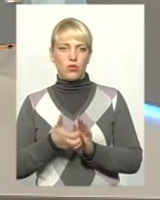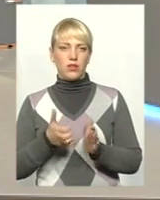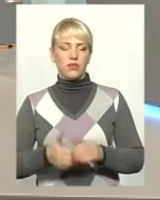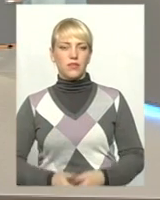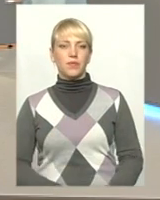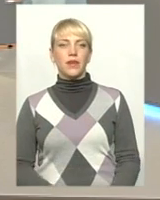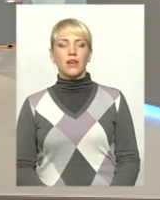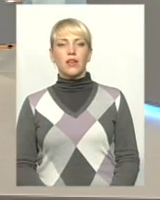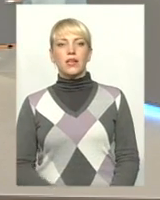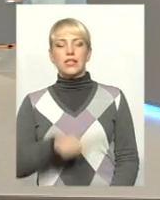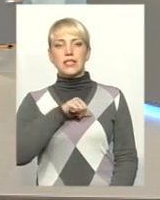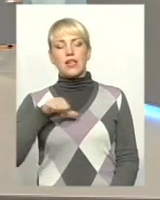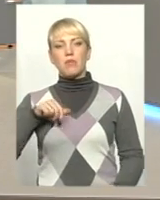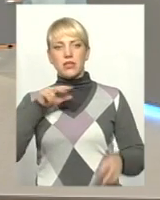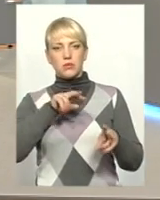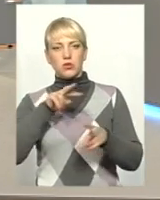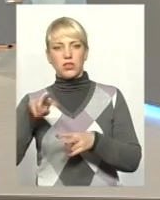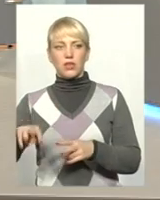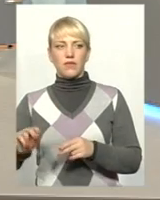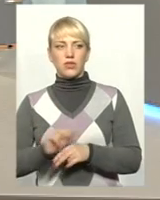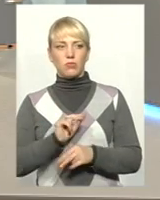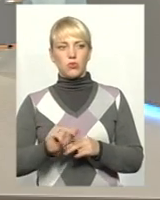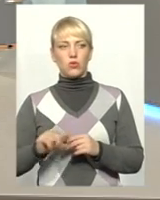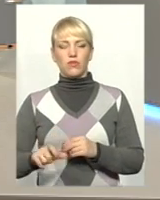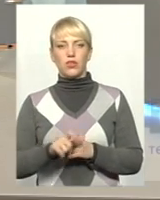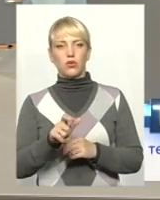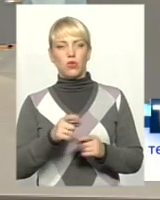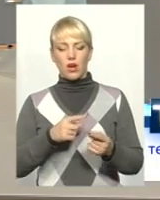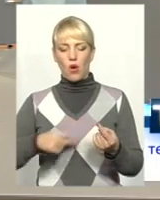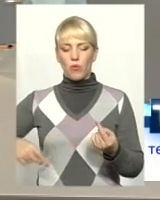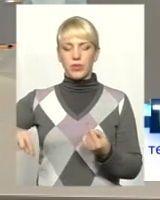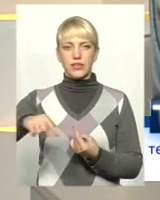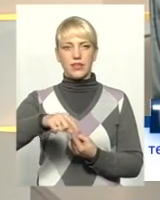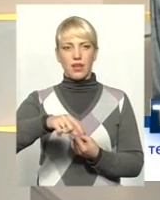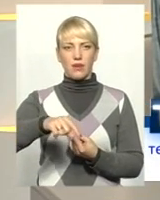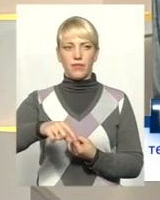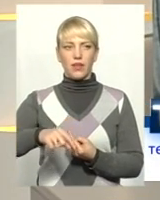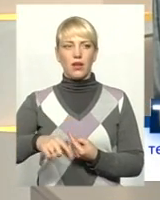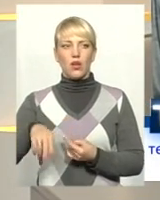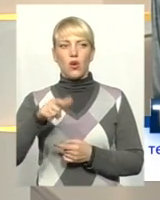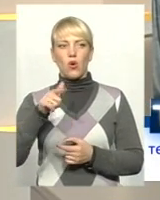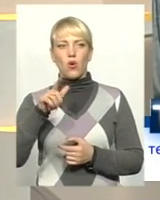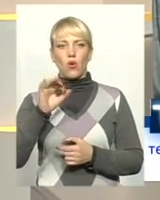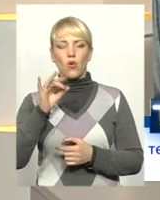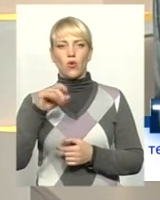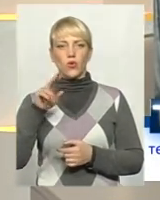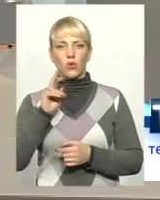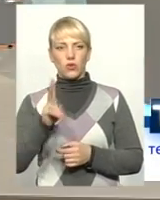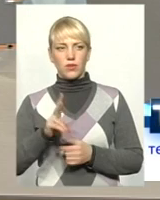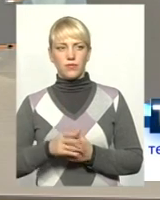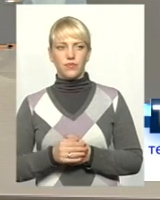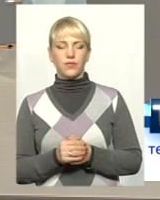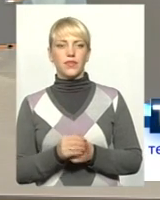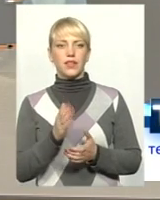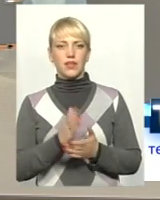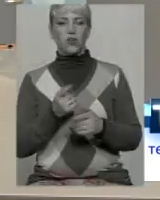Власне, сама спостерігала, відремонтована об'їзна дорога довкола городка. Є